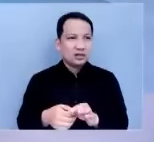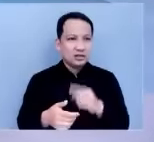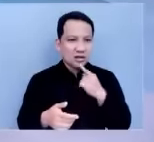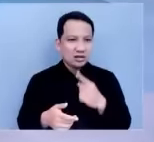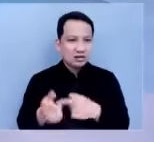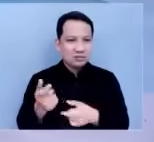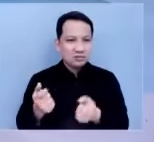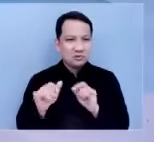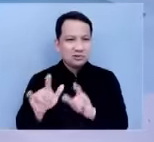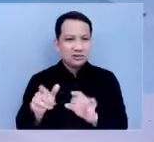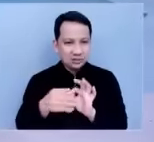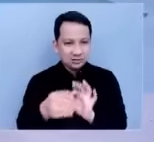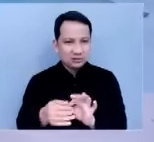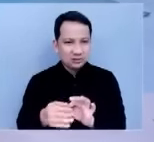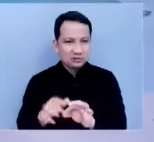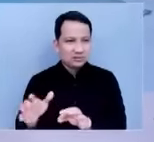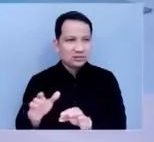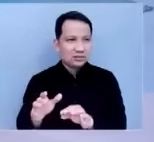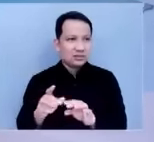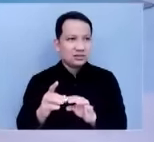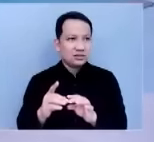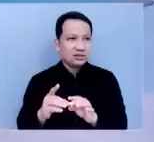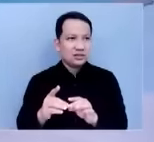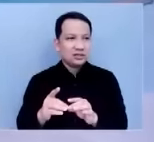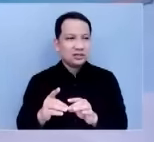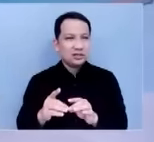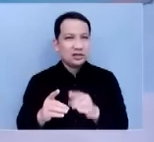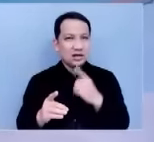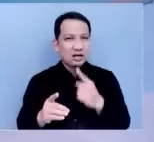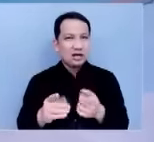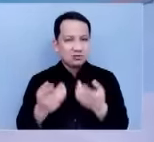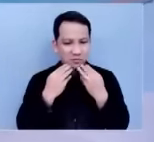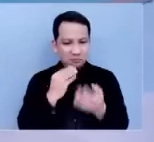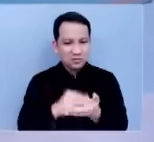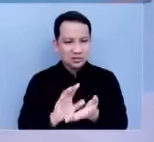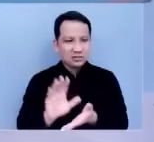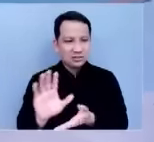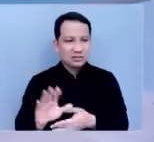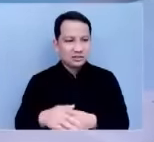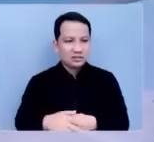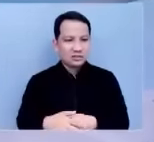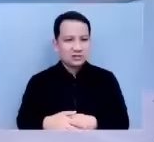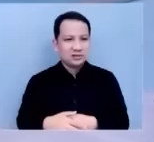yung pagmamahal para sa Dubber Cuts family. Anong mensahe nyo para sa TVJ?